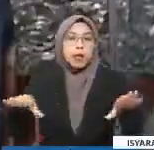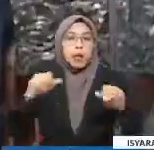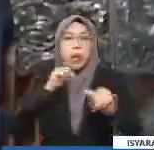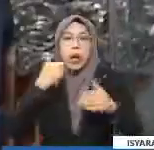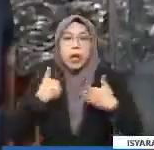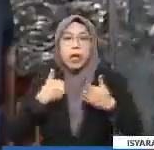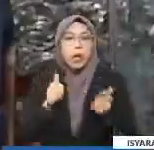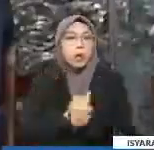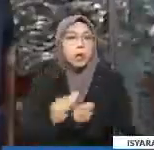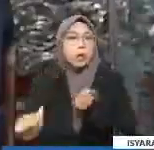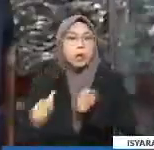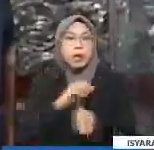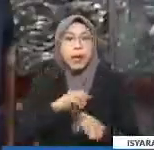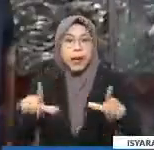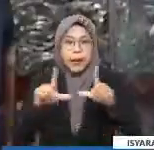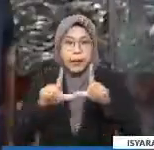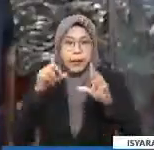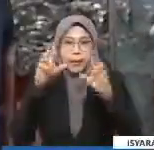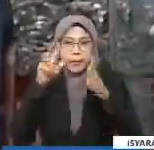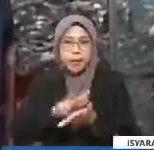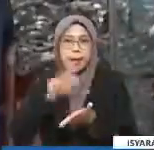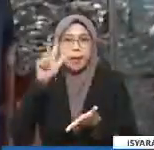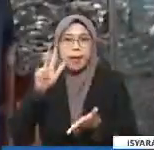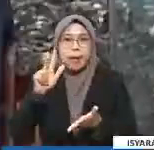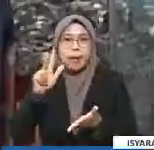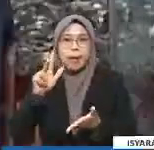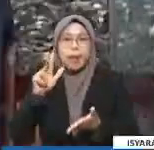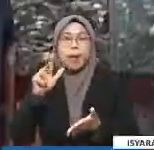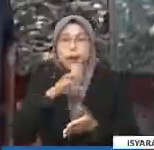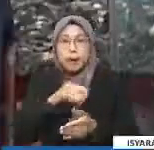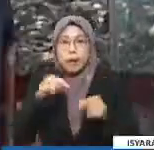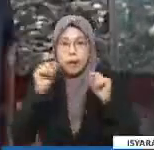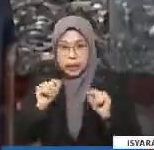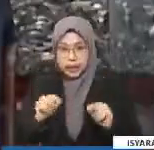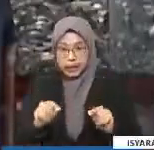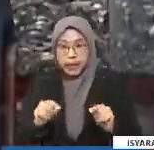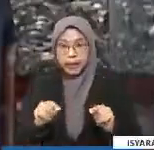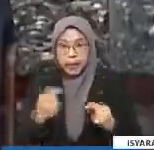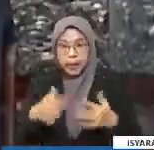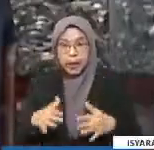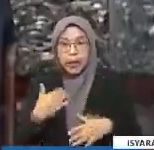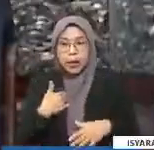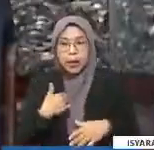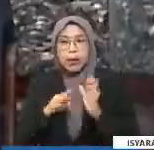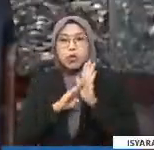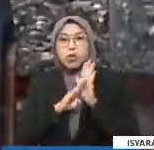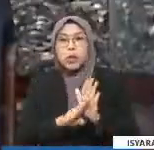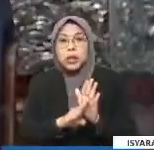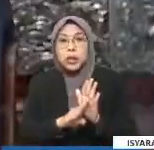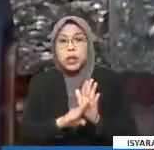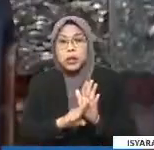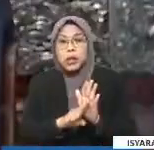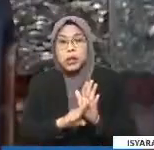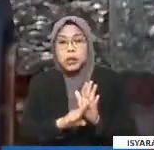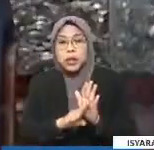tanpa kelulusan dan lesen yang sah. Jadi ini adalah sedikit sebanyak bukti